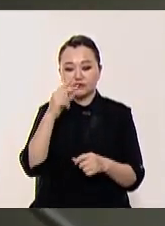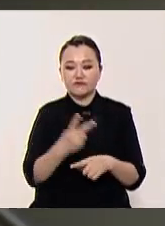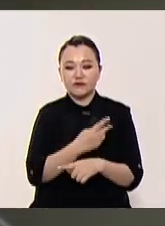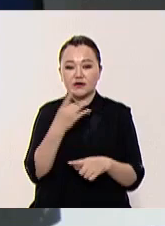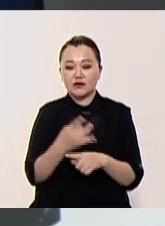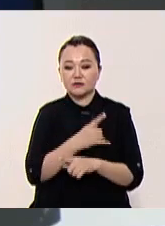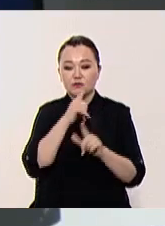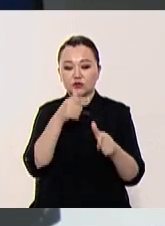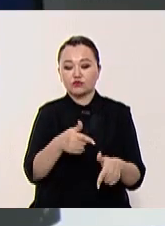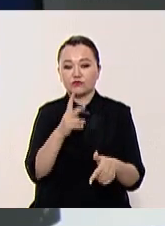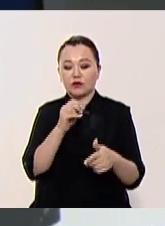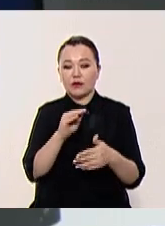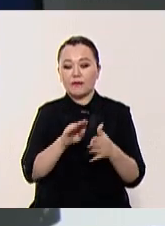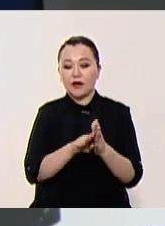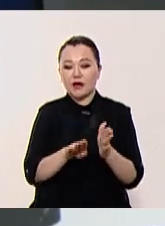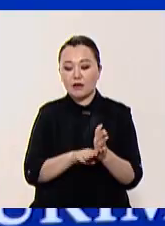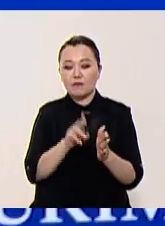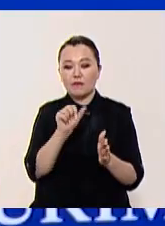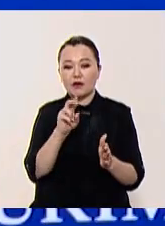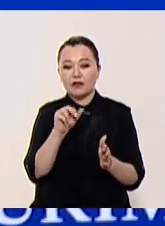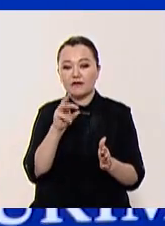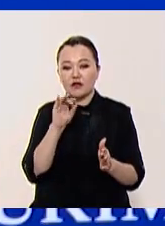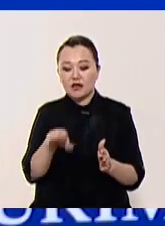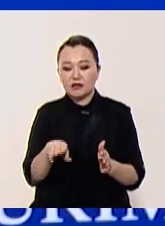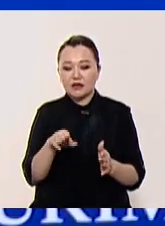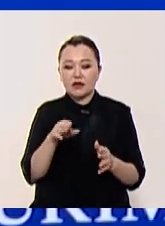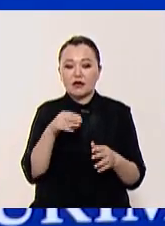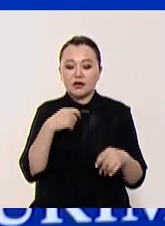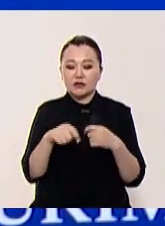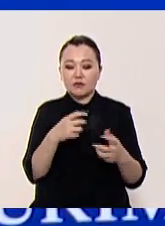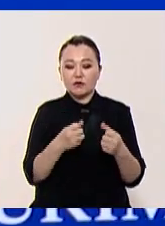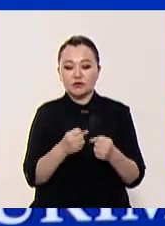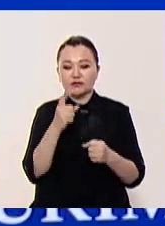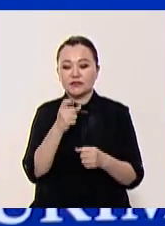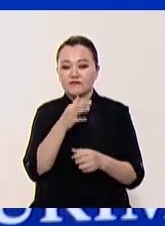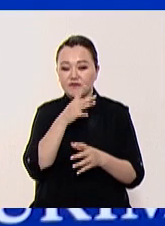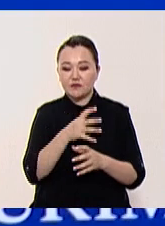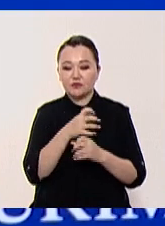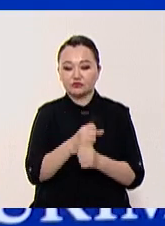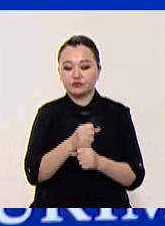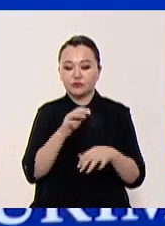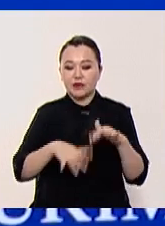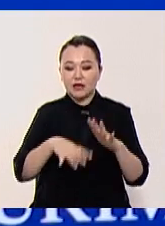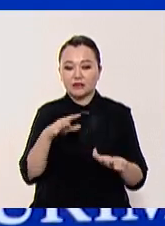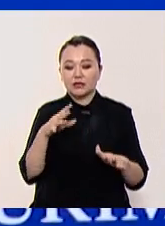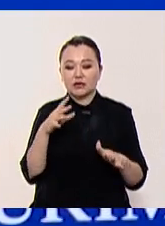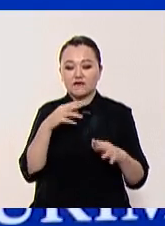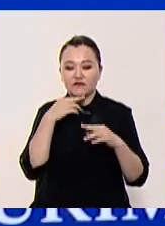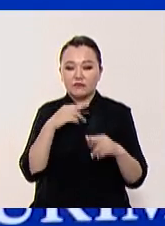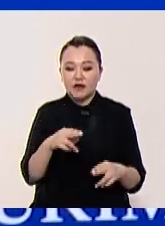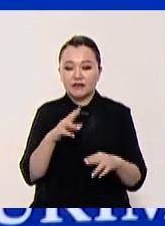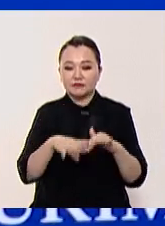2 раза, поступив на программу «Прикладной бакалавриат». Рынок получает за более короткие сроки практикоориентированного